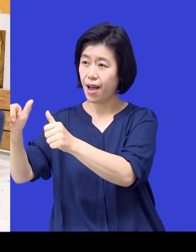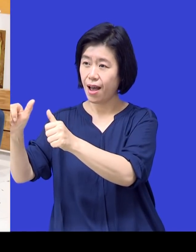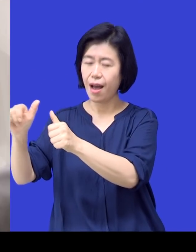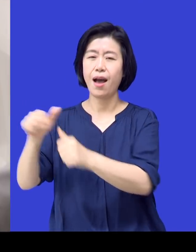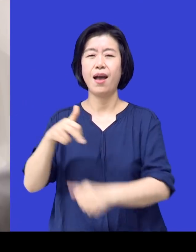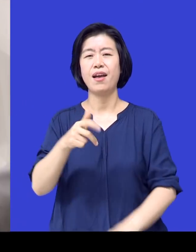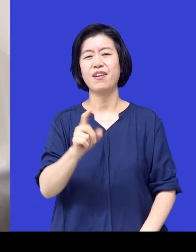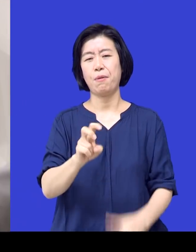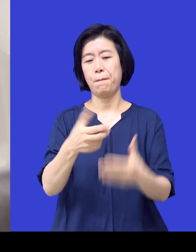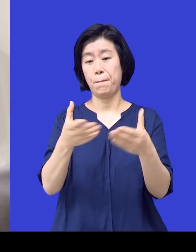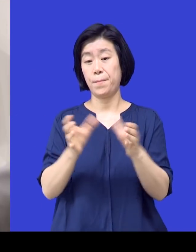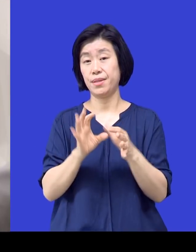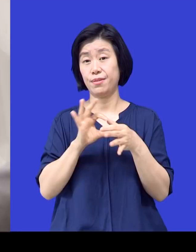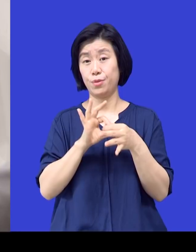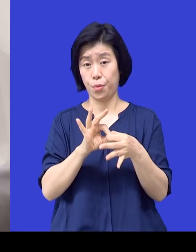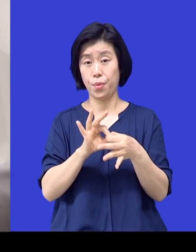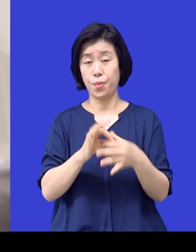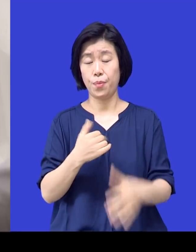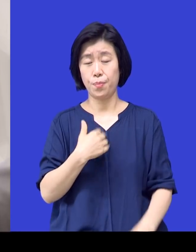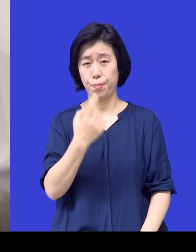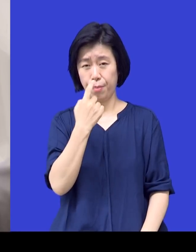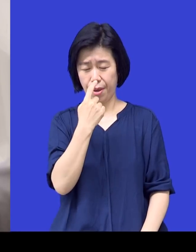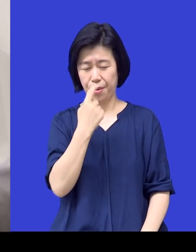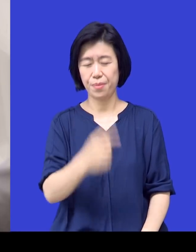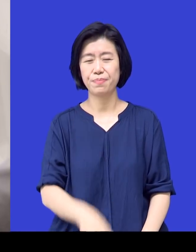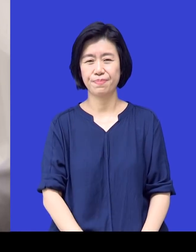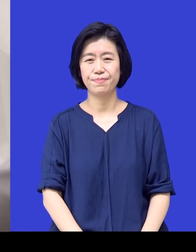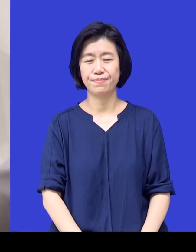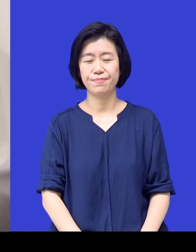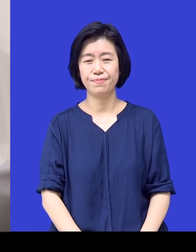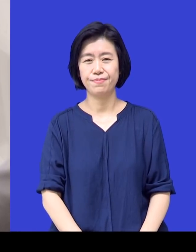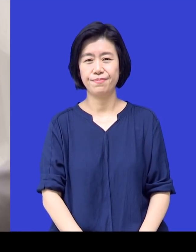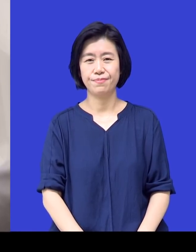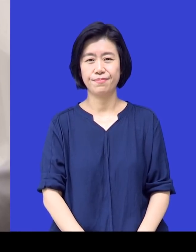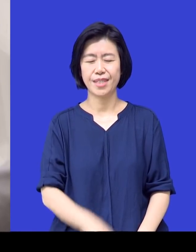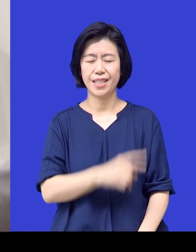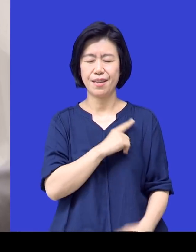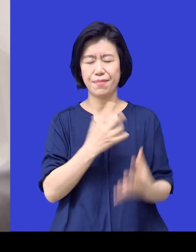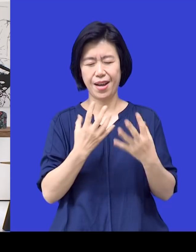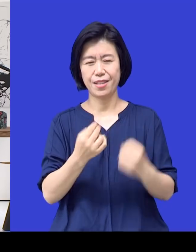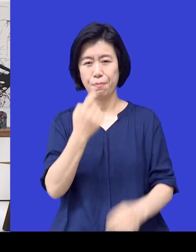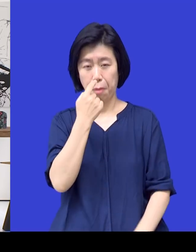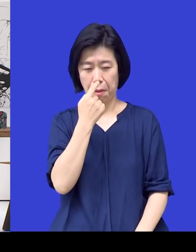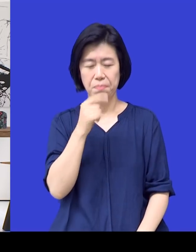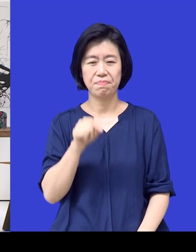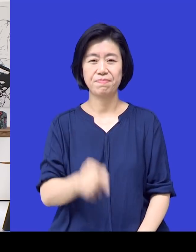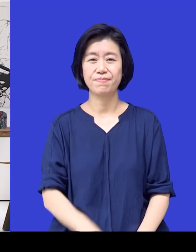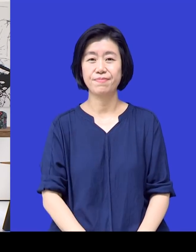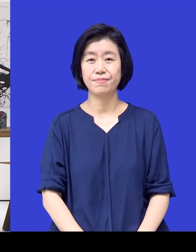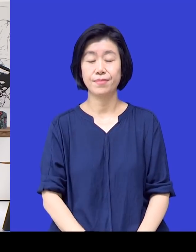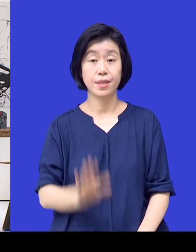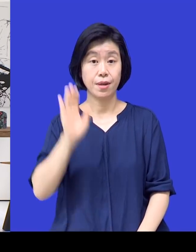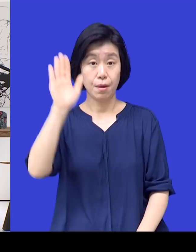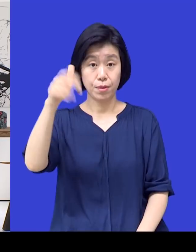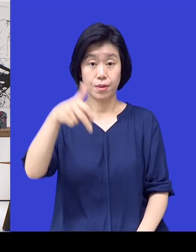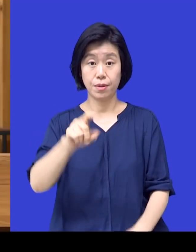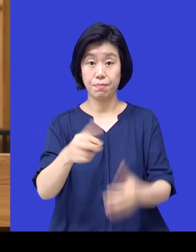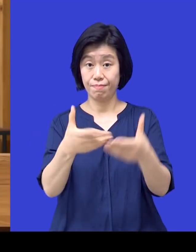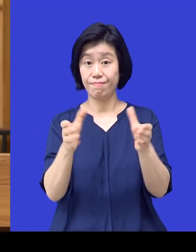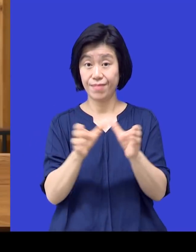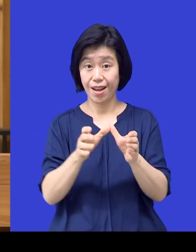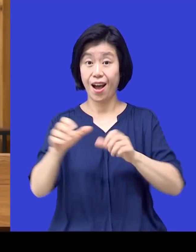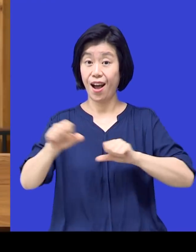그럴까요? 예, 그게 저는 컴패션에 제가 함께하면서 가장 많이 배우는 것 같아요. 네 앞으로도 컴패션 사역